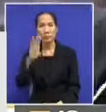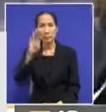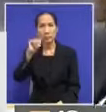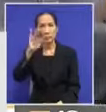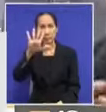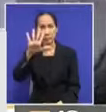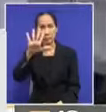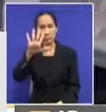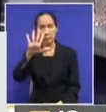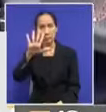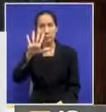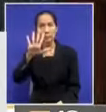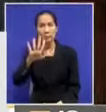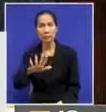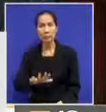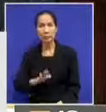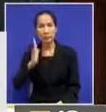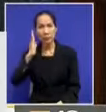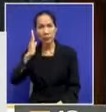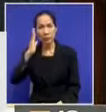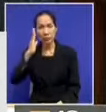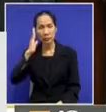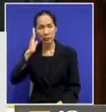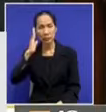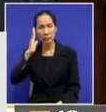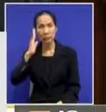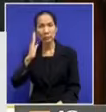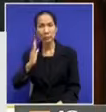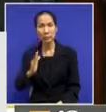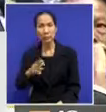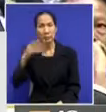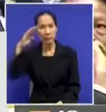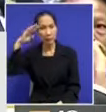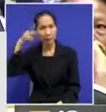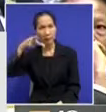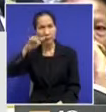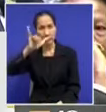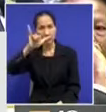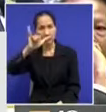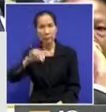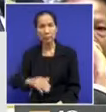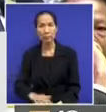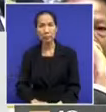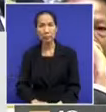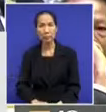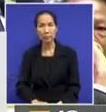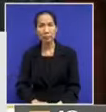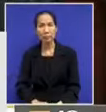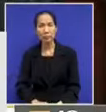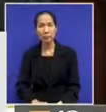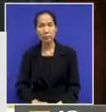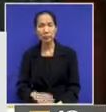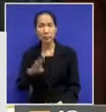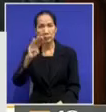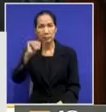45นายเกื้อกูลด่านชัยวิจิตร พลเอกประยุทธ์จันทร์โอชาครับ 46